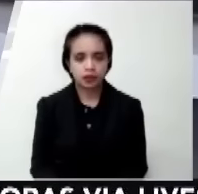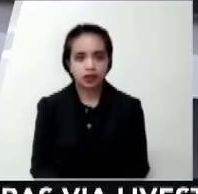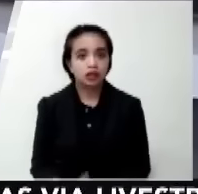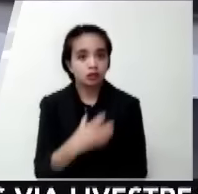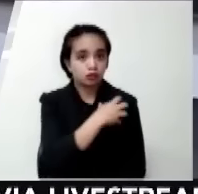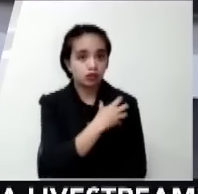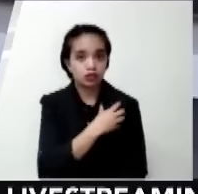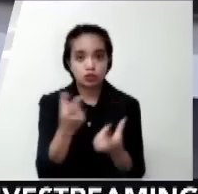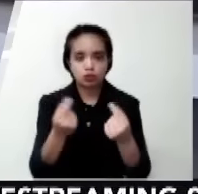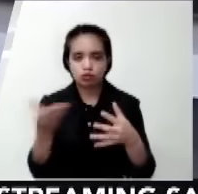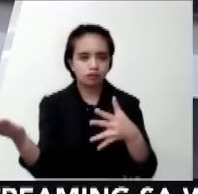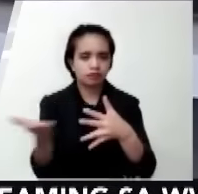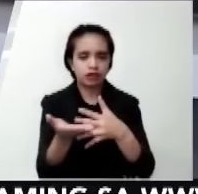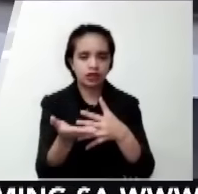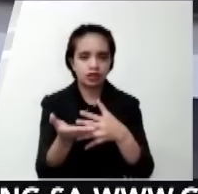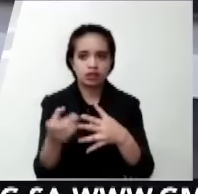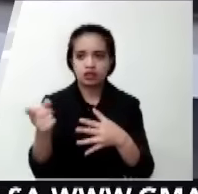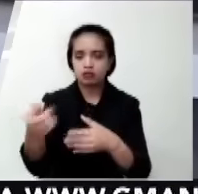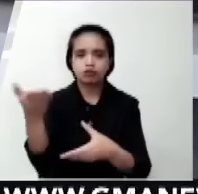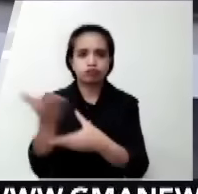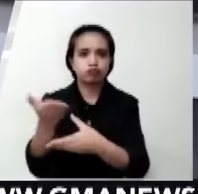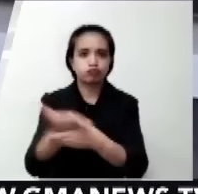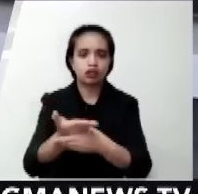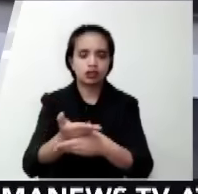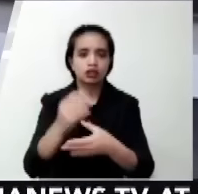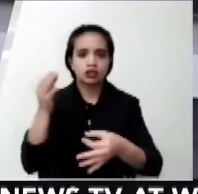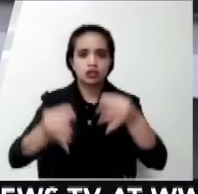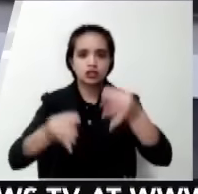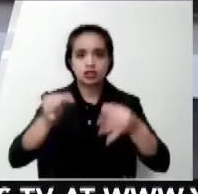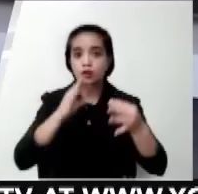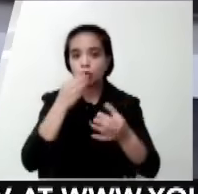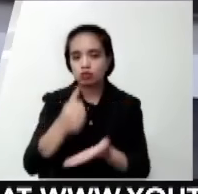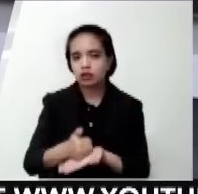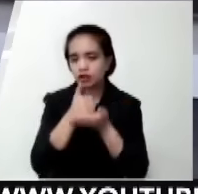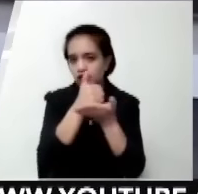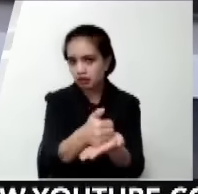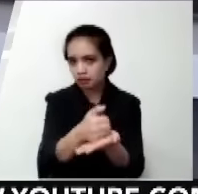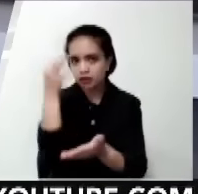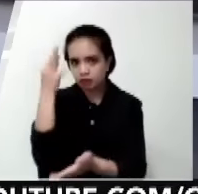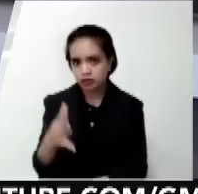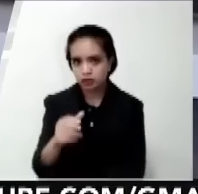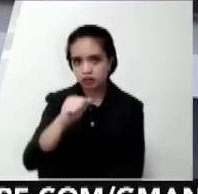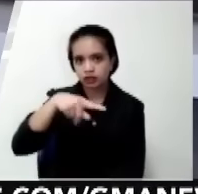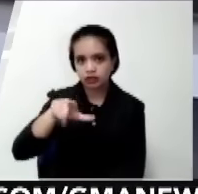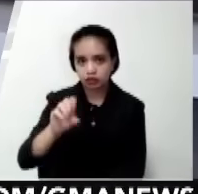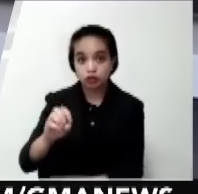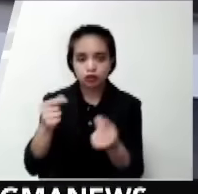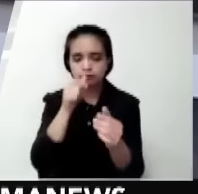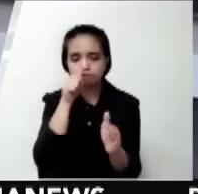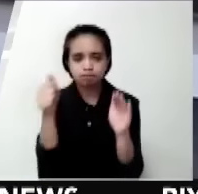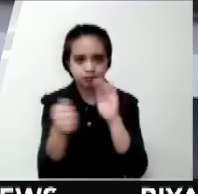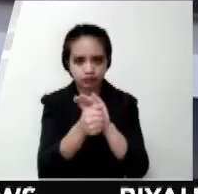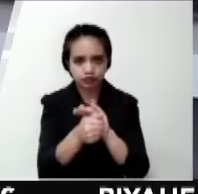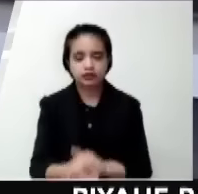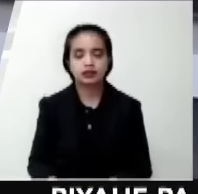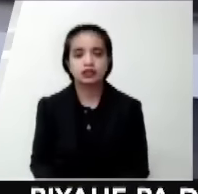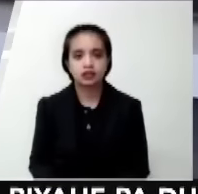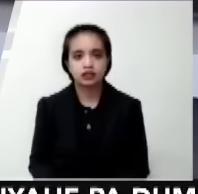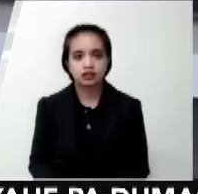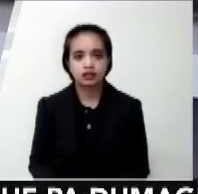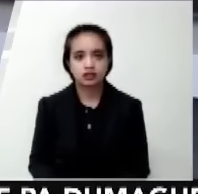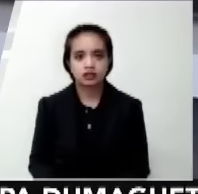reklamong obstruction of justice ang mga tumulong umano kay Pastor Apollo Quiboloy para makapagtago. Handa na ring magsampa ng